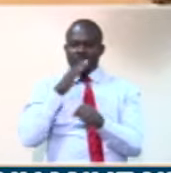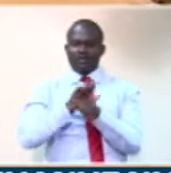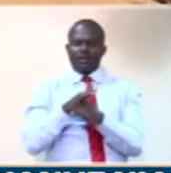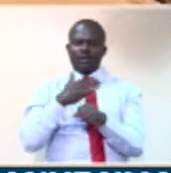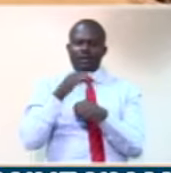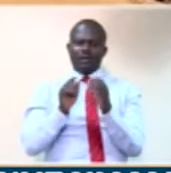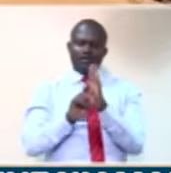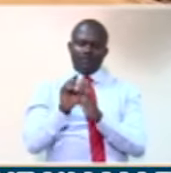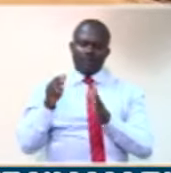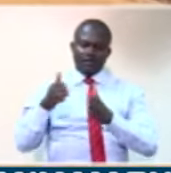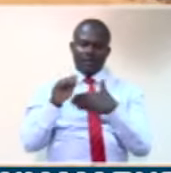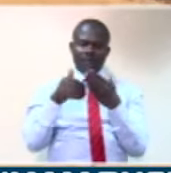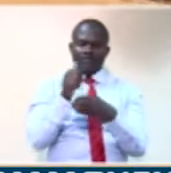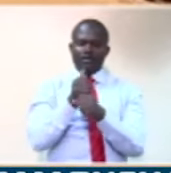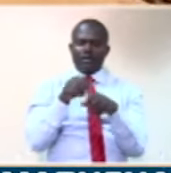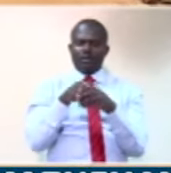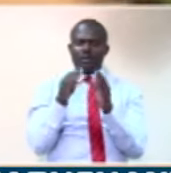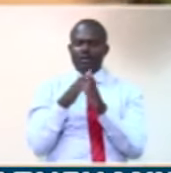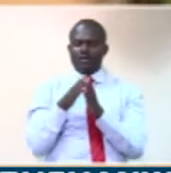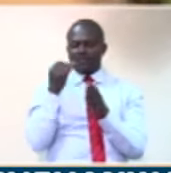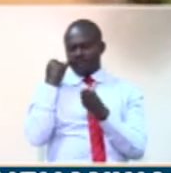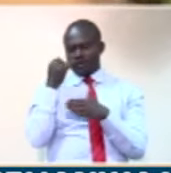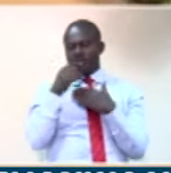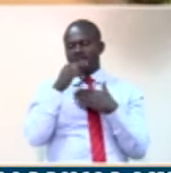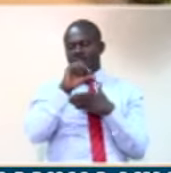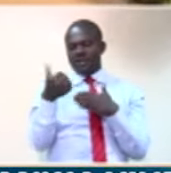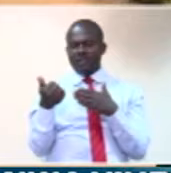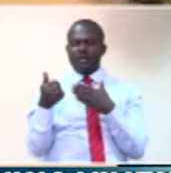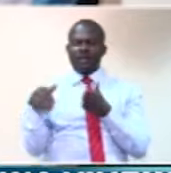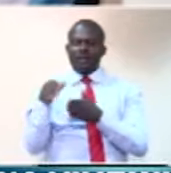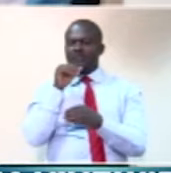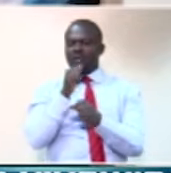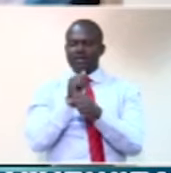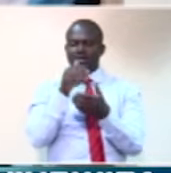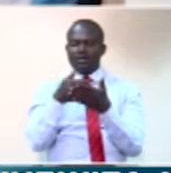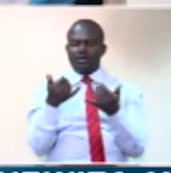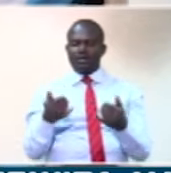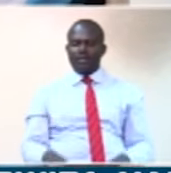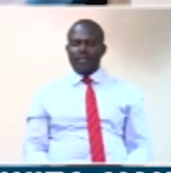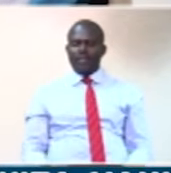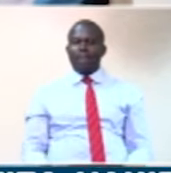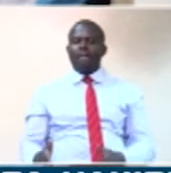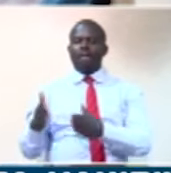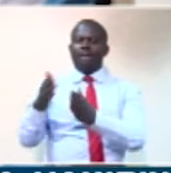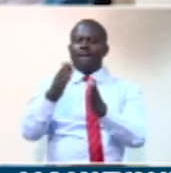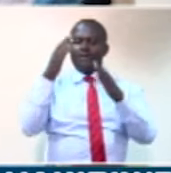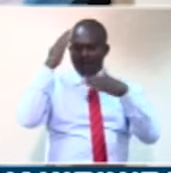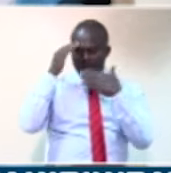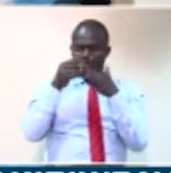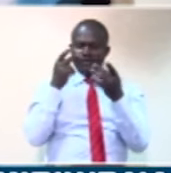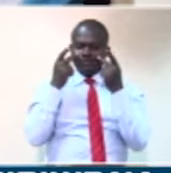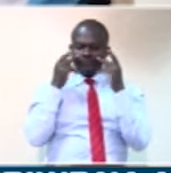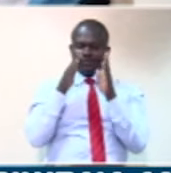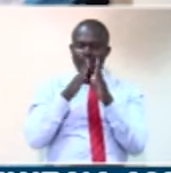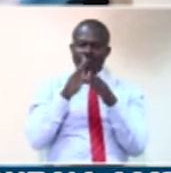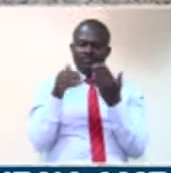iterambere ry'imihanda yakozwe muri uyu mujyi, nubwo hari indi mihanda itarakorwa kugeza ubu. Nakuze ndaba ari ishyamba hose ari ishyamba, urabona ni umujyi nawe nk'aho